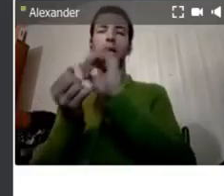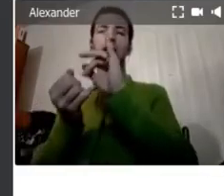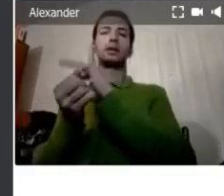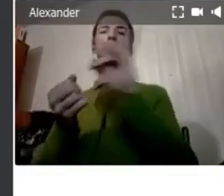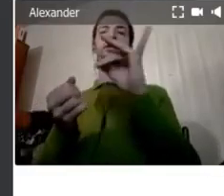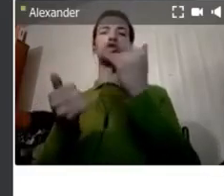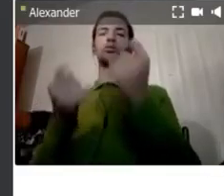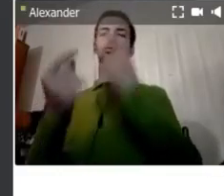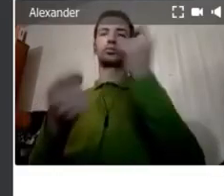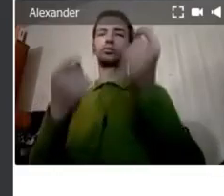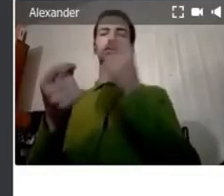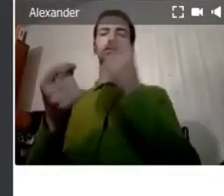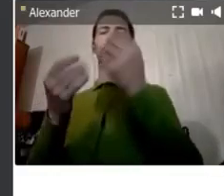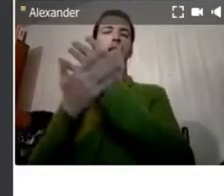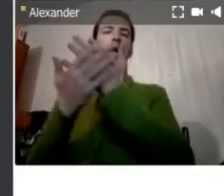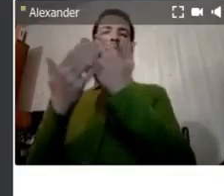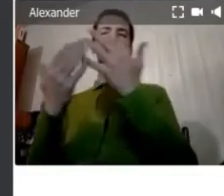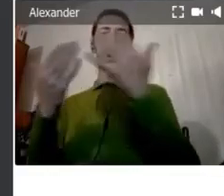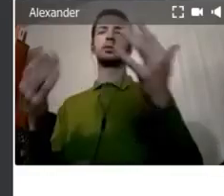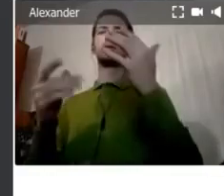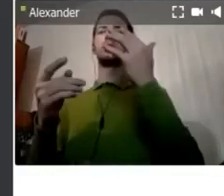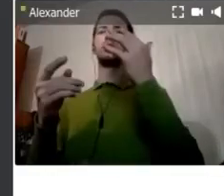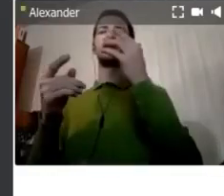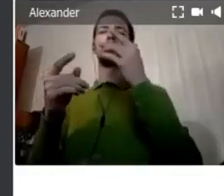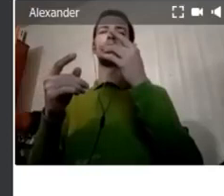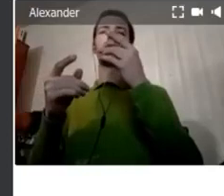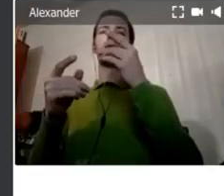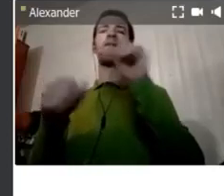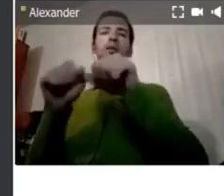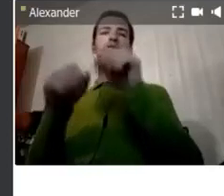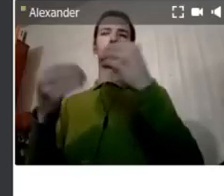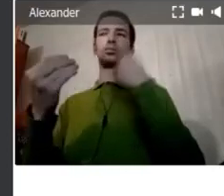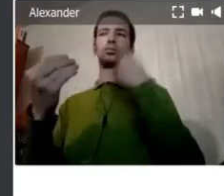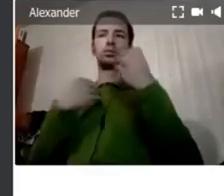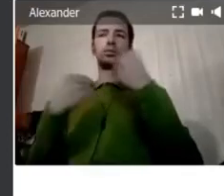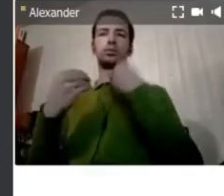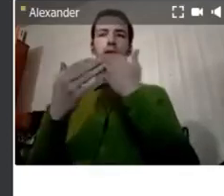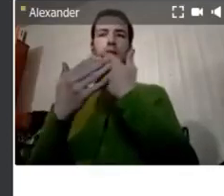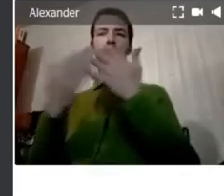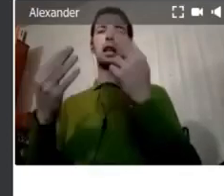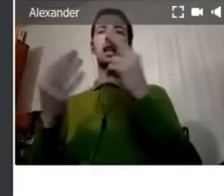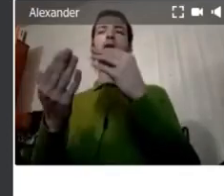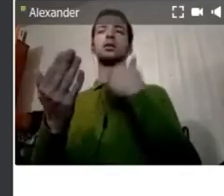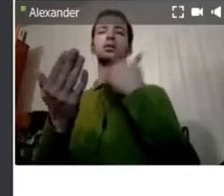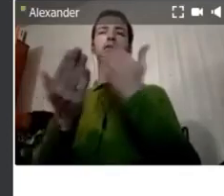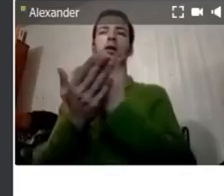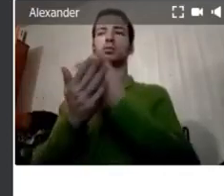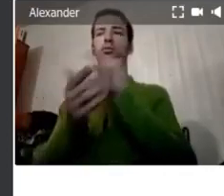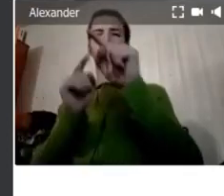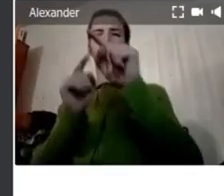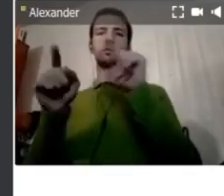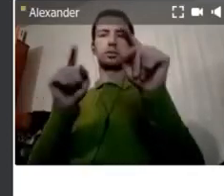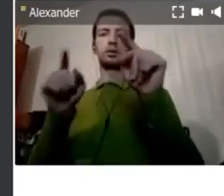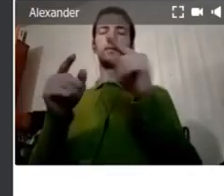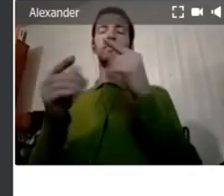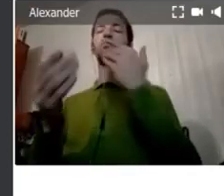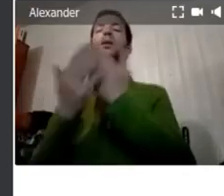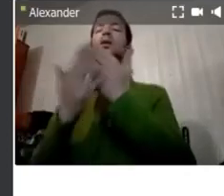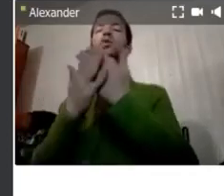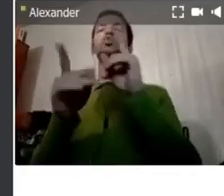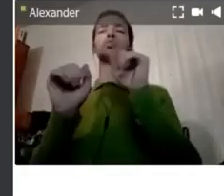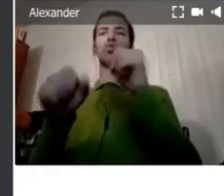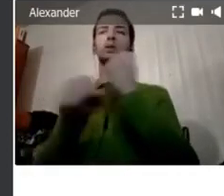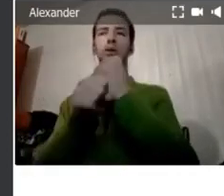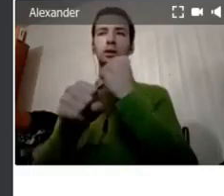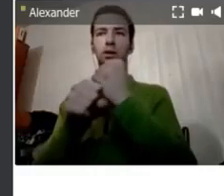счет рекомендаций. Все очень просто и понятно. Мы развиваем бизнес, делаем товарооборот, рекламируем компанию,